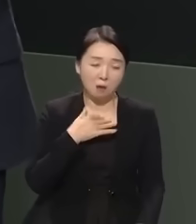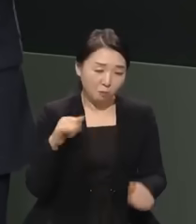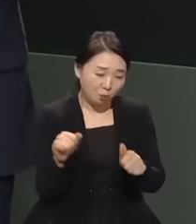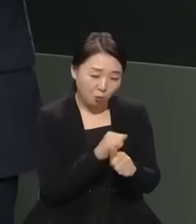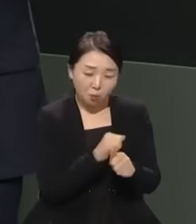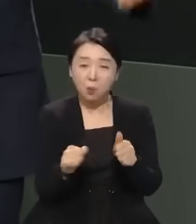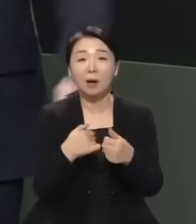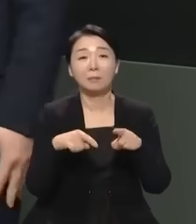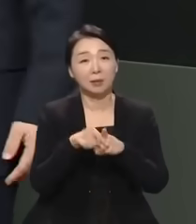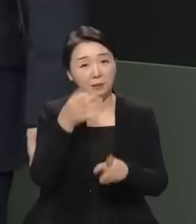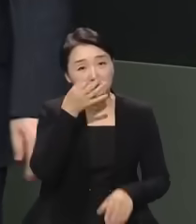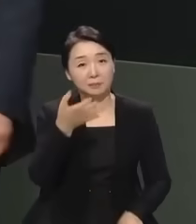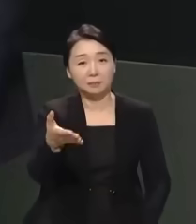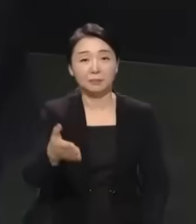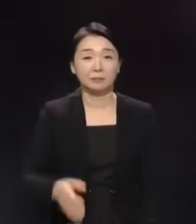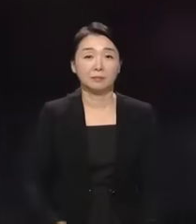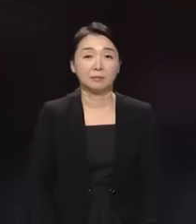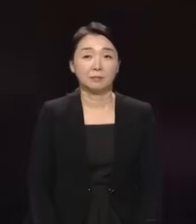사건